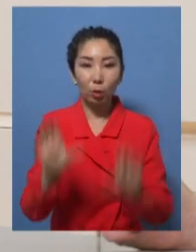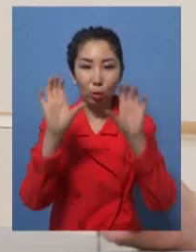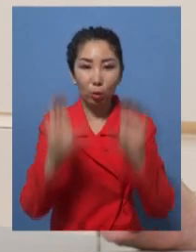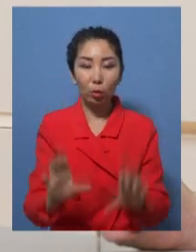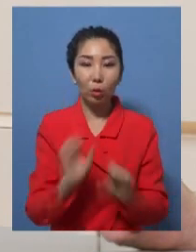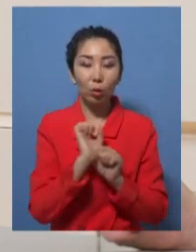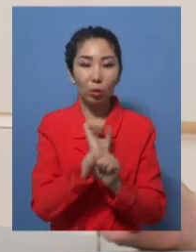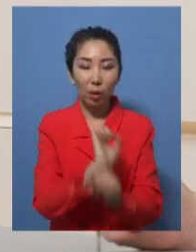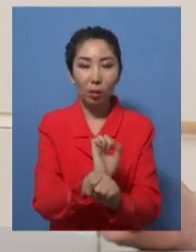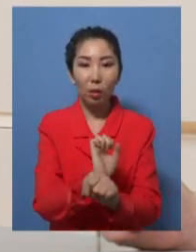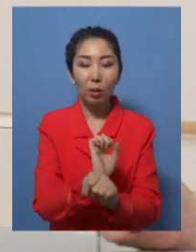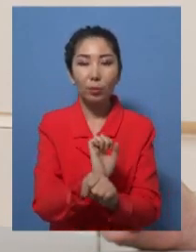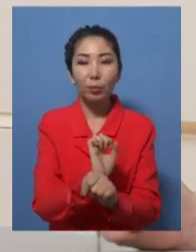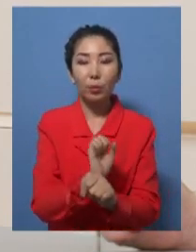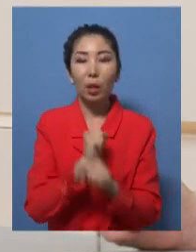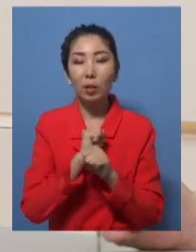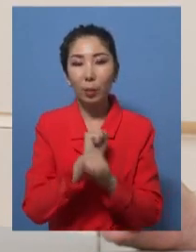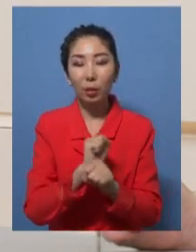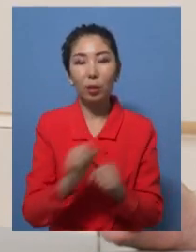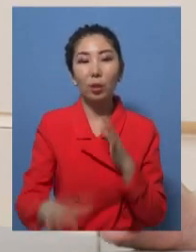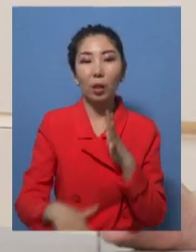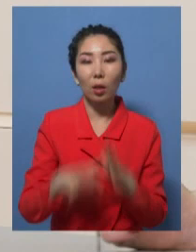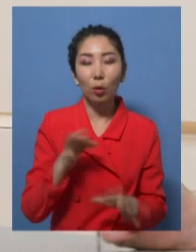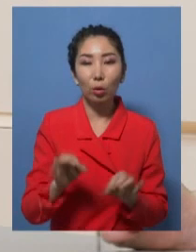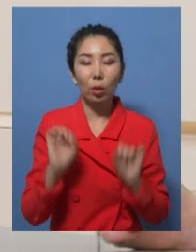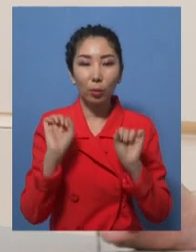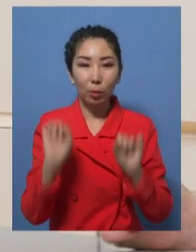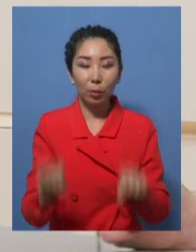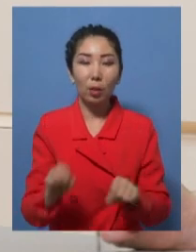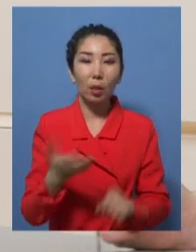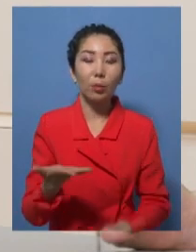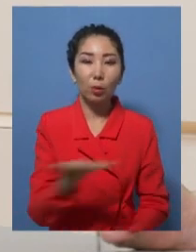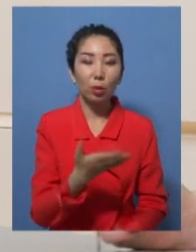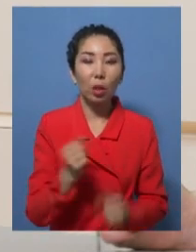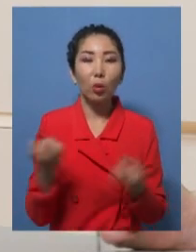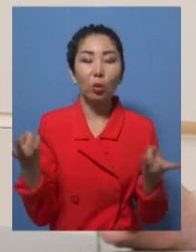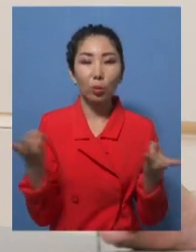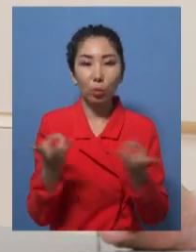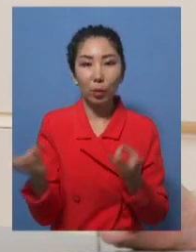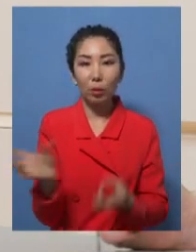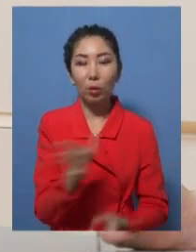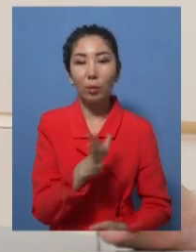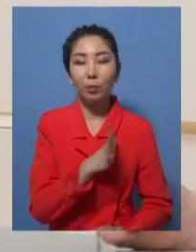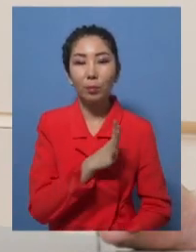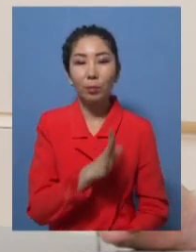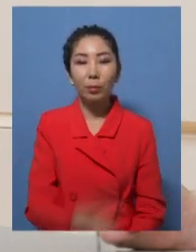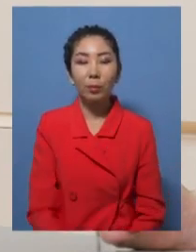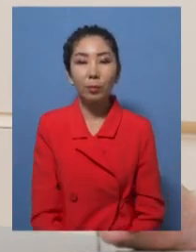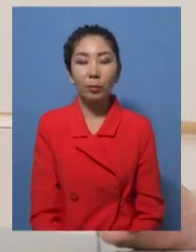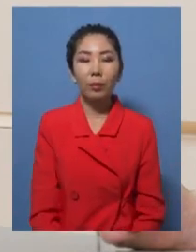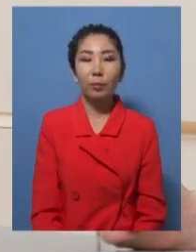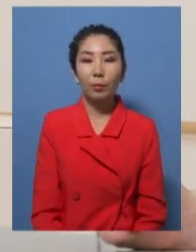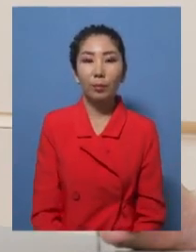құқықтарының бірден бір көрінісі ол азаматтардың сайлау құқығы. Бізде сол сайлау құқығы болды. Азаматтар өз ауданның әкімін өз